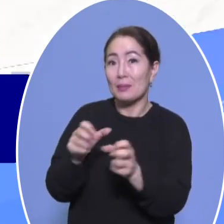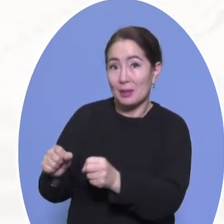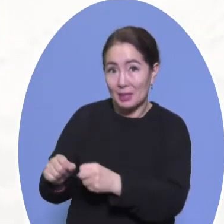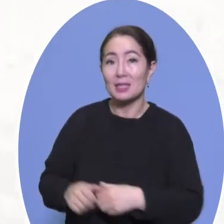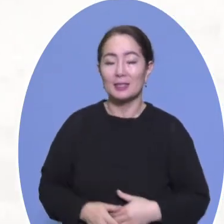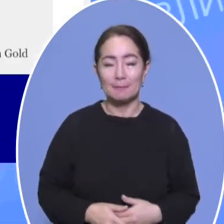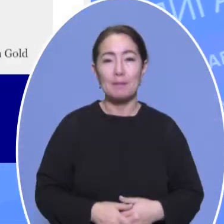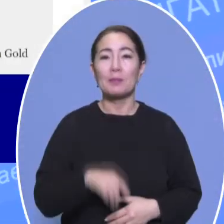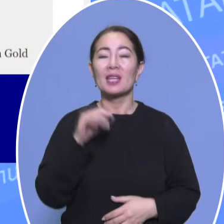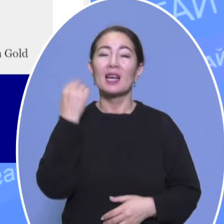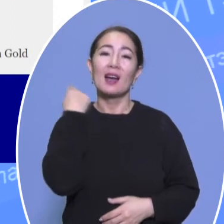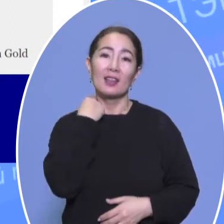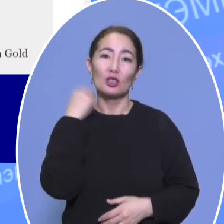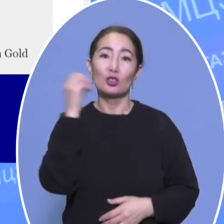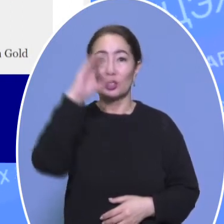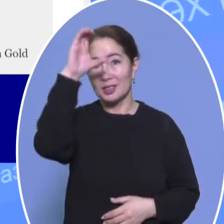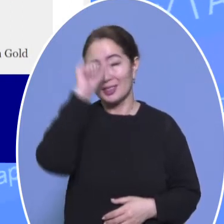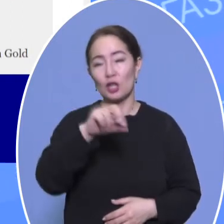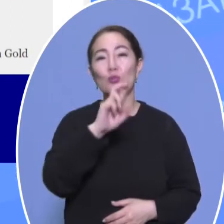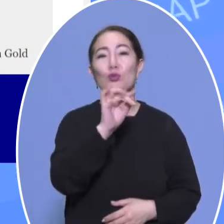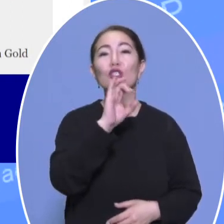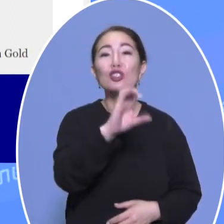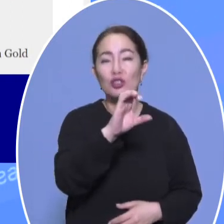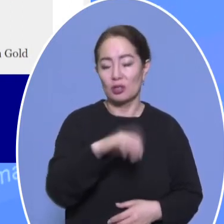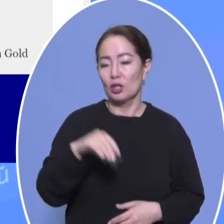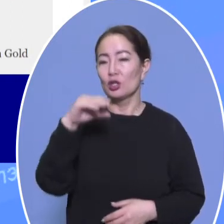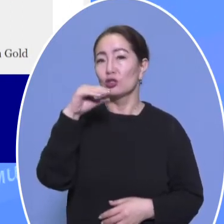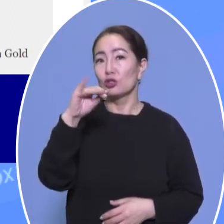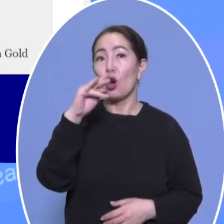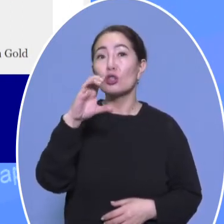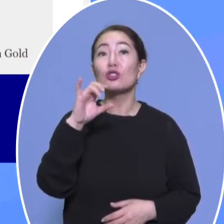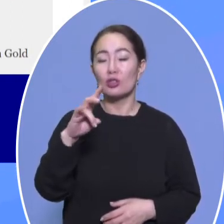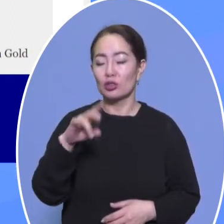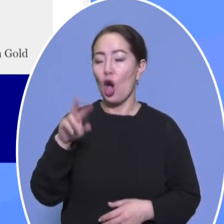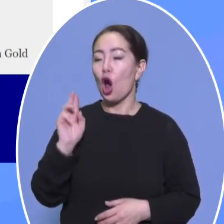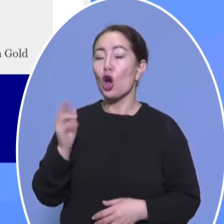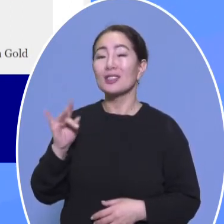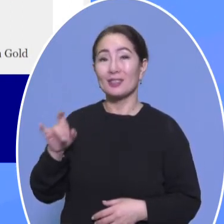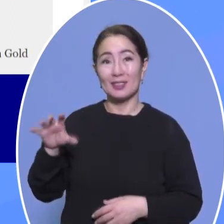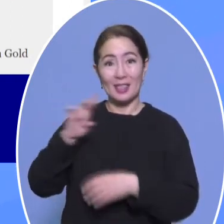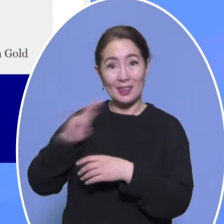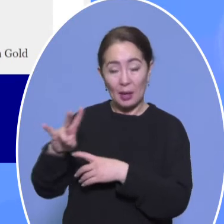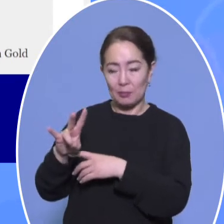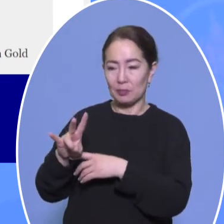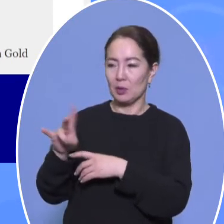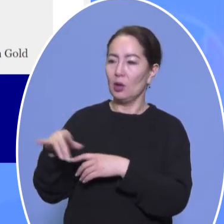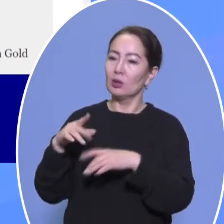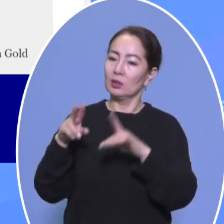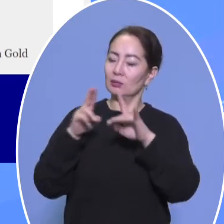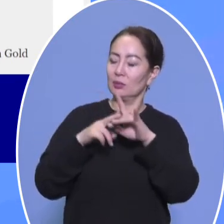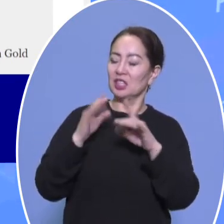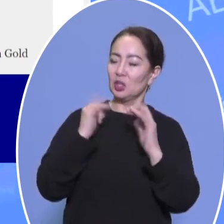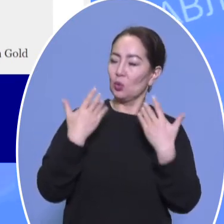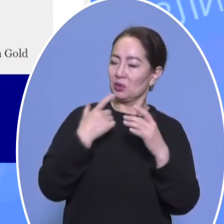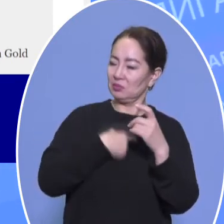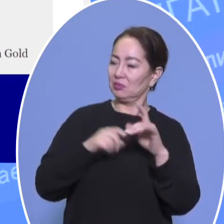баривчилжээ. Их Британийн ерөнхий сайд Борис Джонсны консерватив нам зарим томоохон хөндлөлтөд парламентийн дээд танхимын суудалд санал